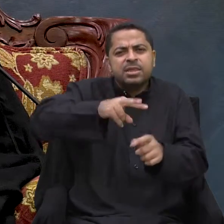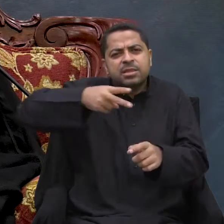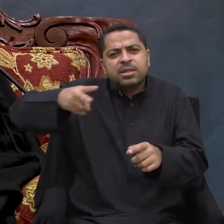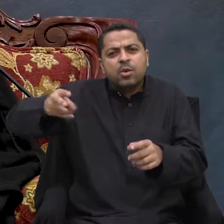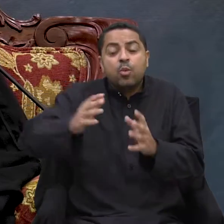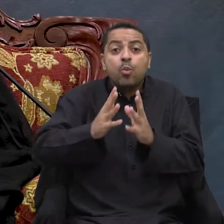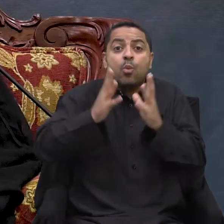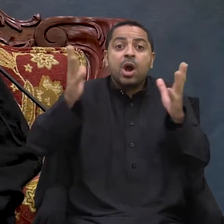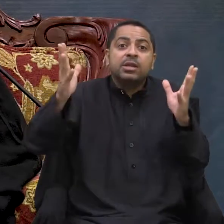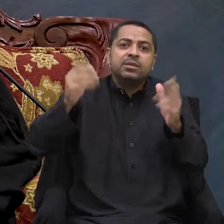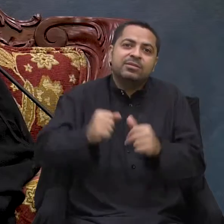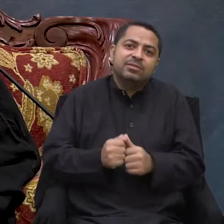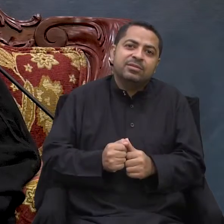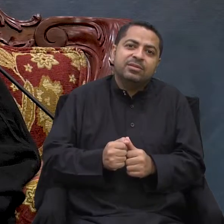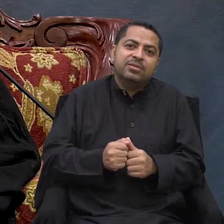والنيات